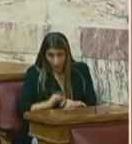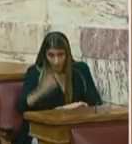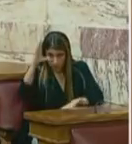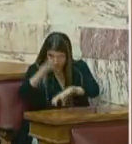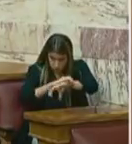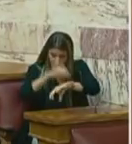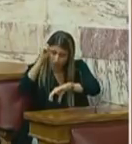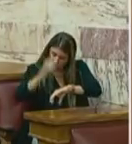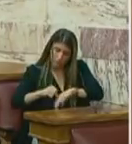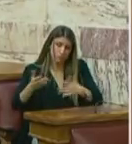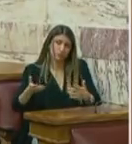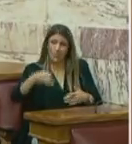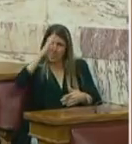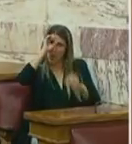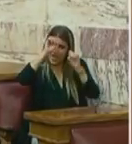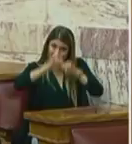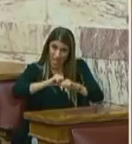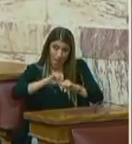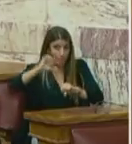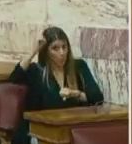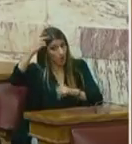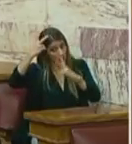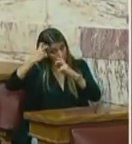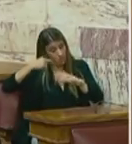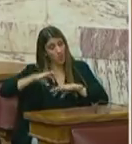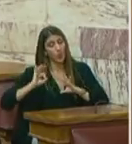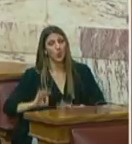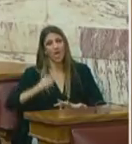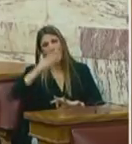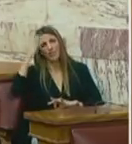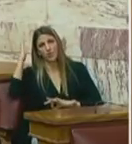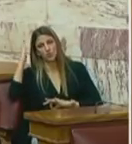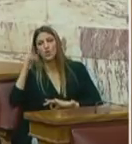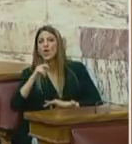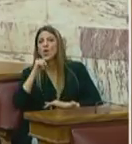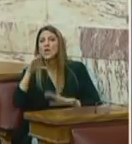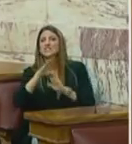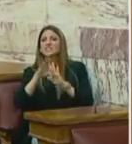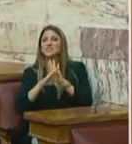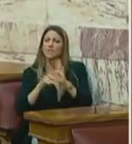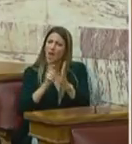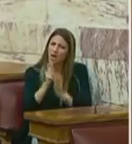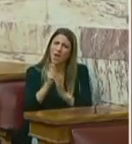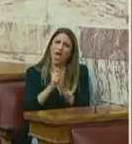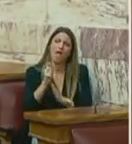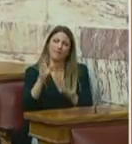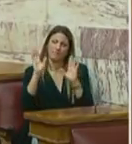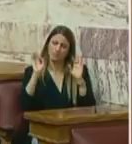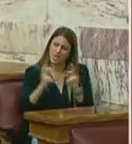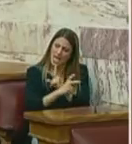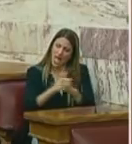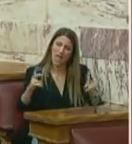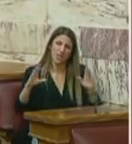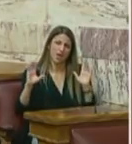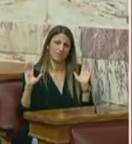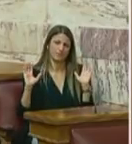την απαρέγκλητη τήρηση του κανονισμού της Βουλής και του Συντάγματος, παρά τις προβληματικές πτυχές του, για τις οποίες